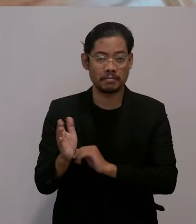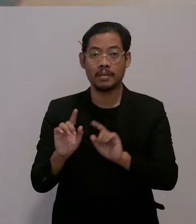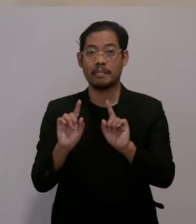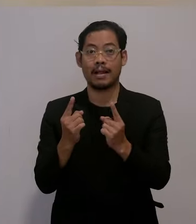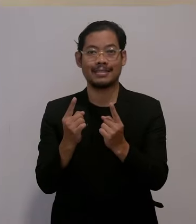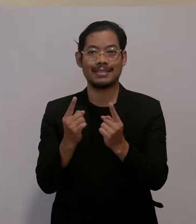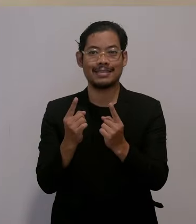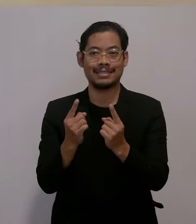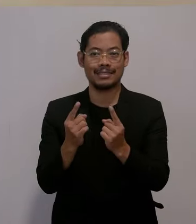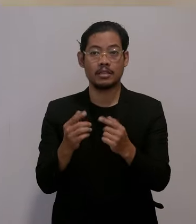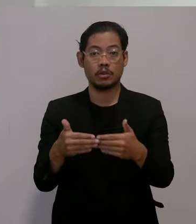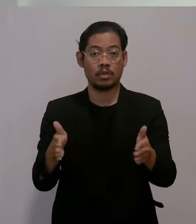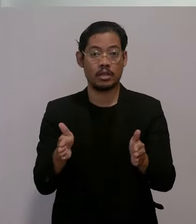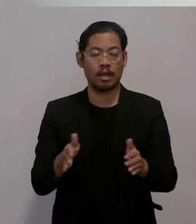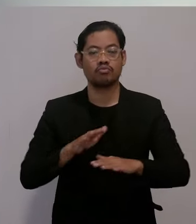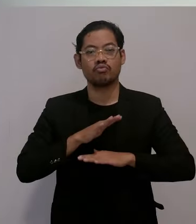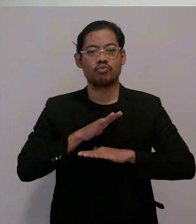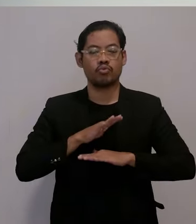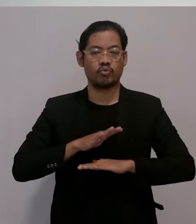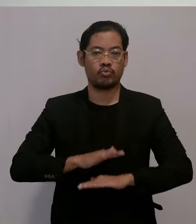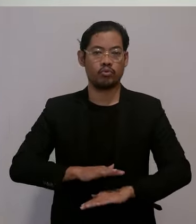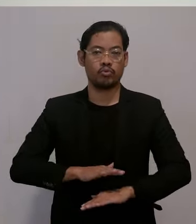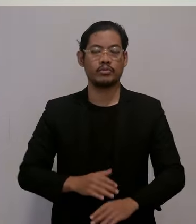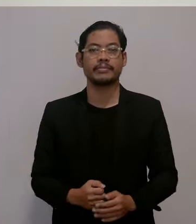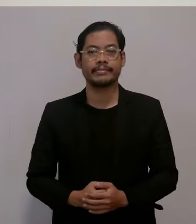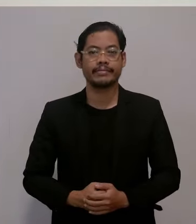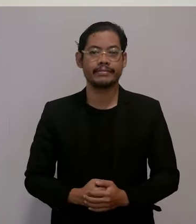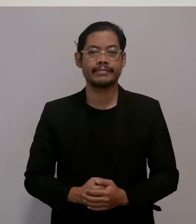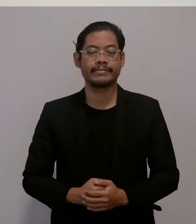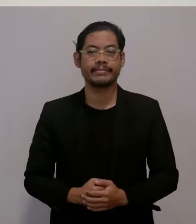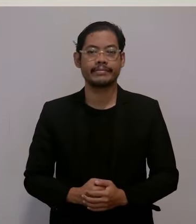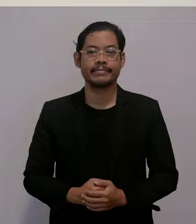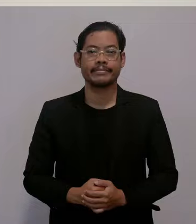komunikasi, 11. Ruang tenang.